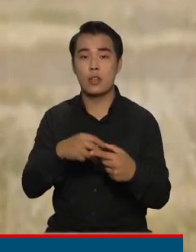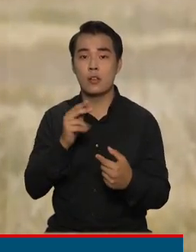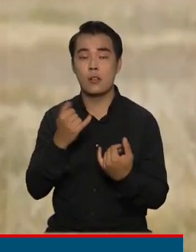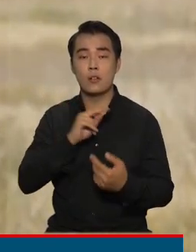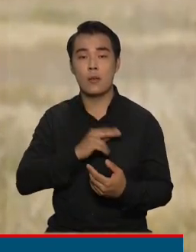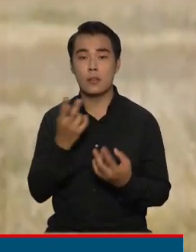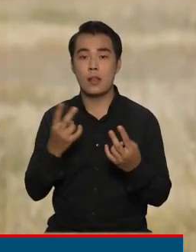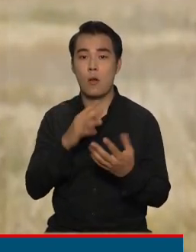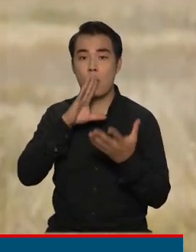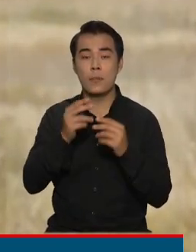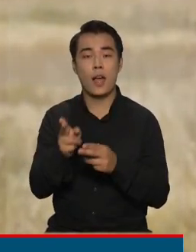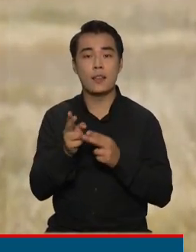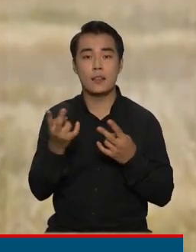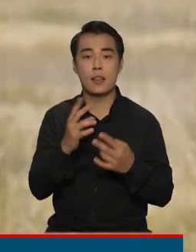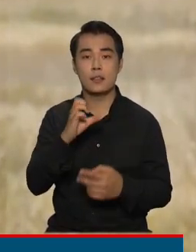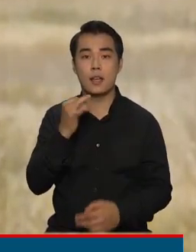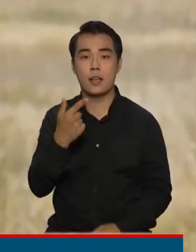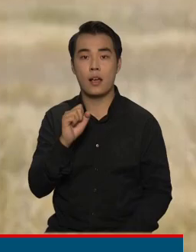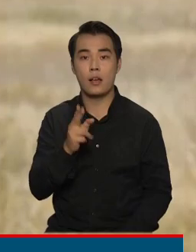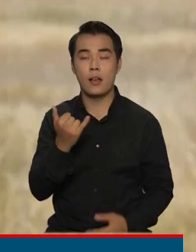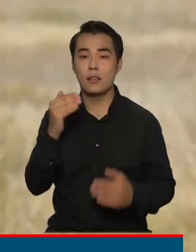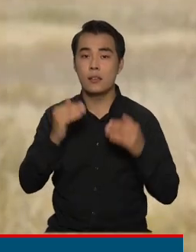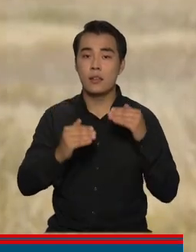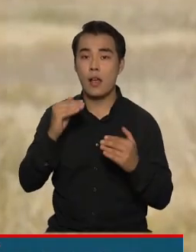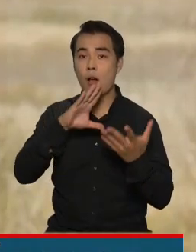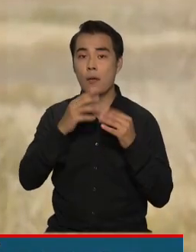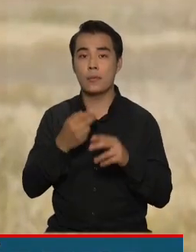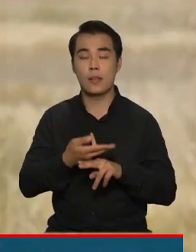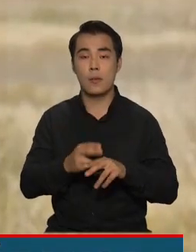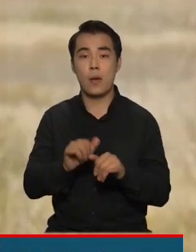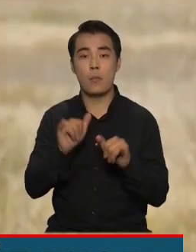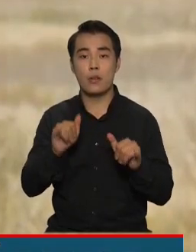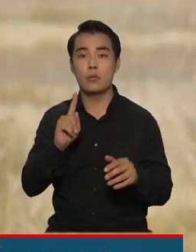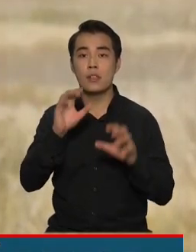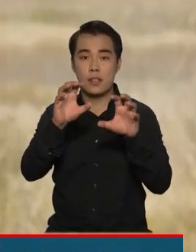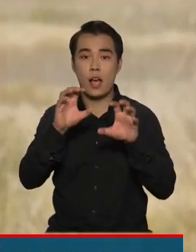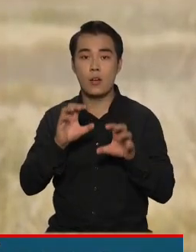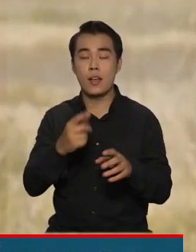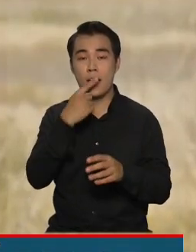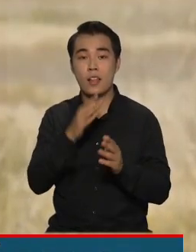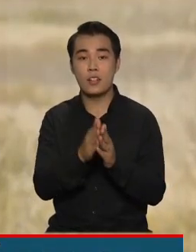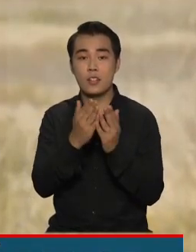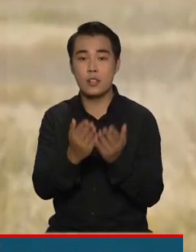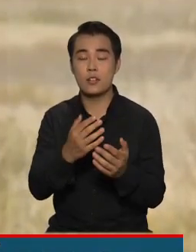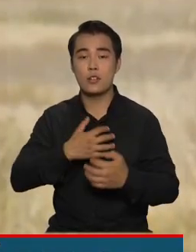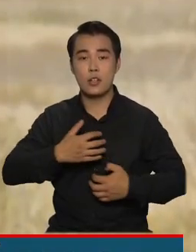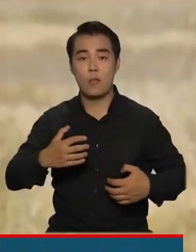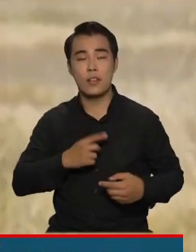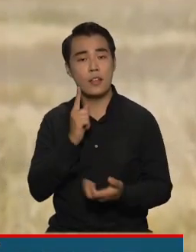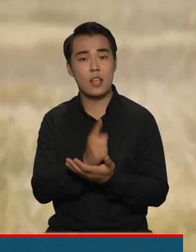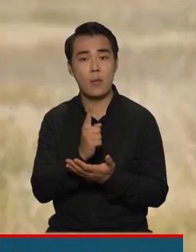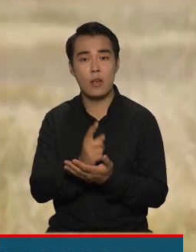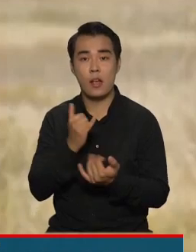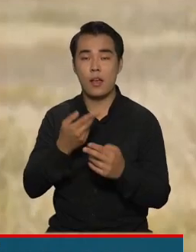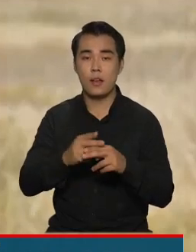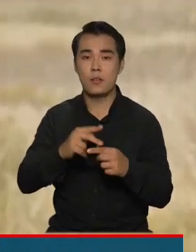вести промысловый отстрел сайги, чтобы контролировать популяцию. Но по закону отстрел краснокнижных животных запрещен. И получается